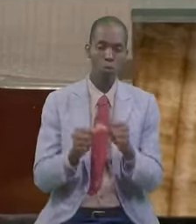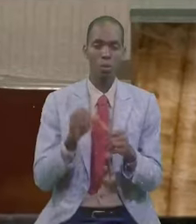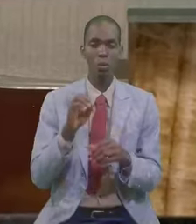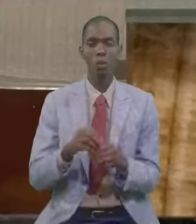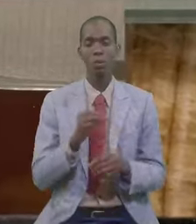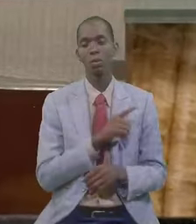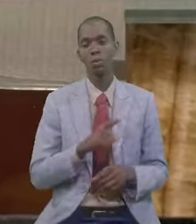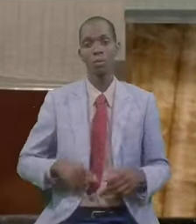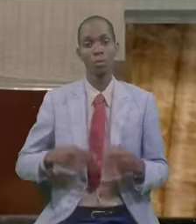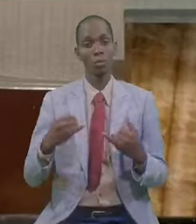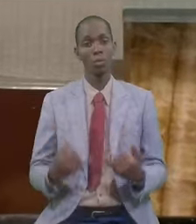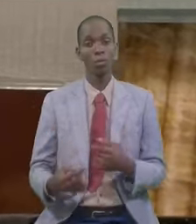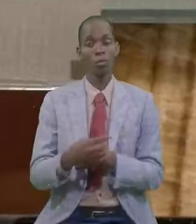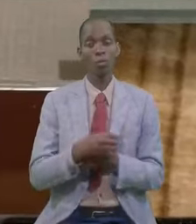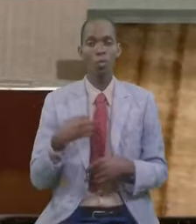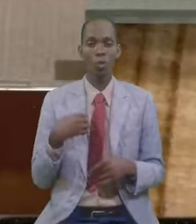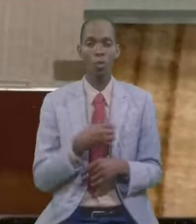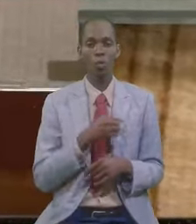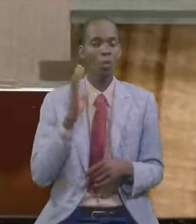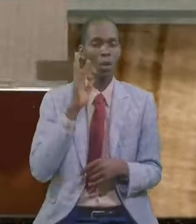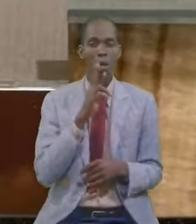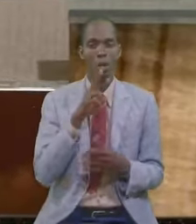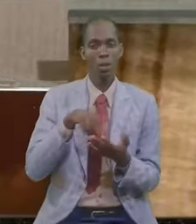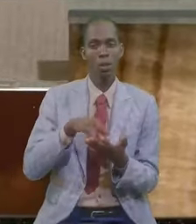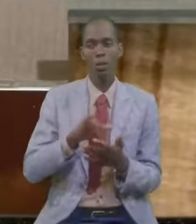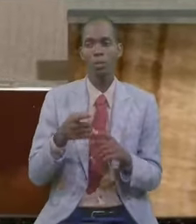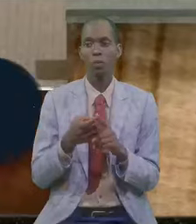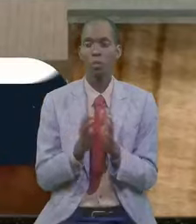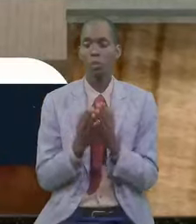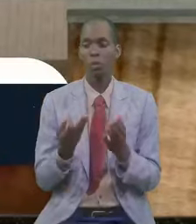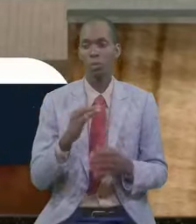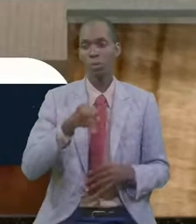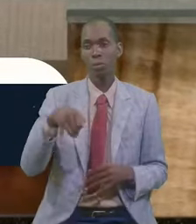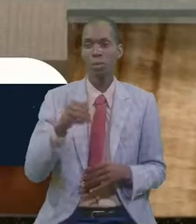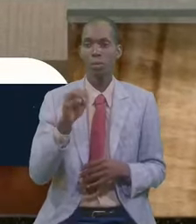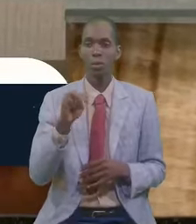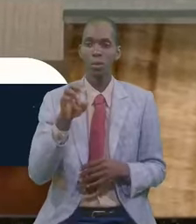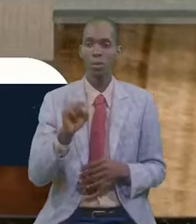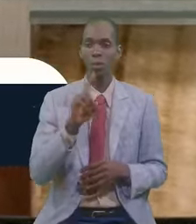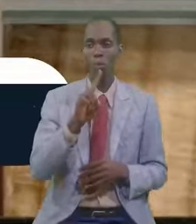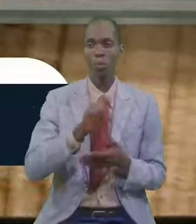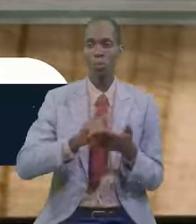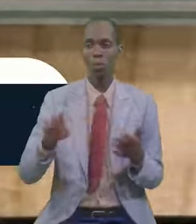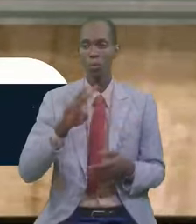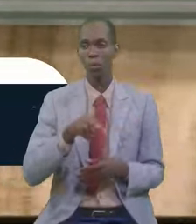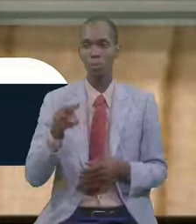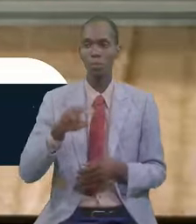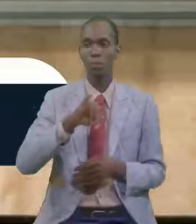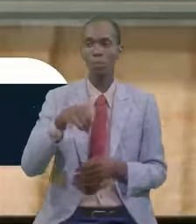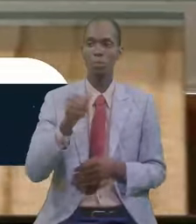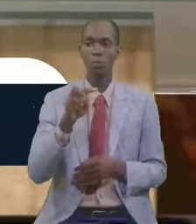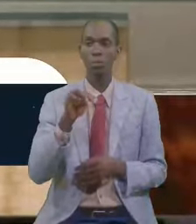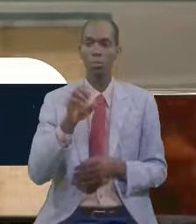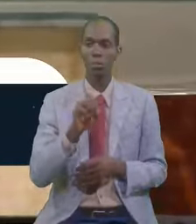affermi, inébranlable dans le Seigneur. Aujourd'hui, nous allons voir Jacques 1, 22. Jacques